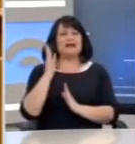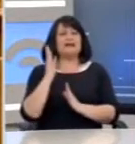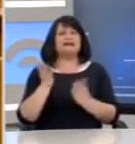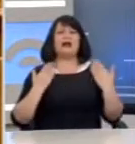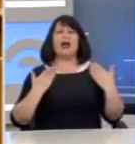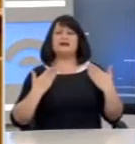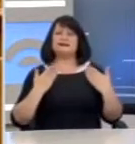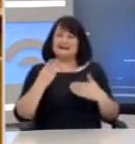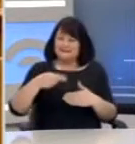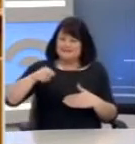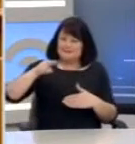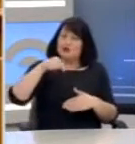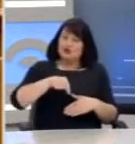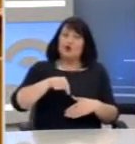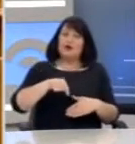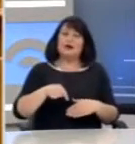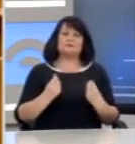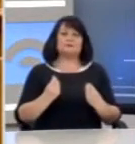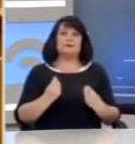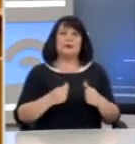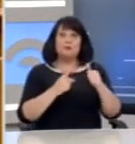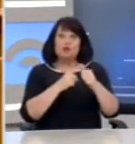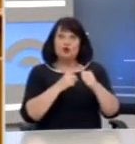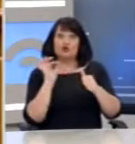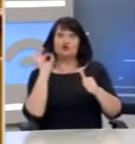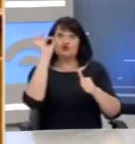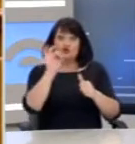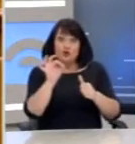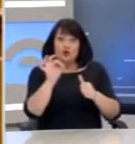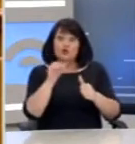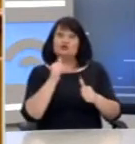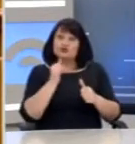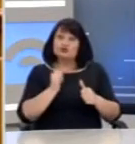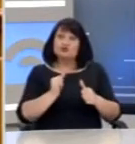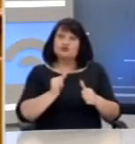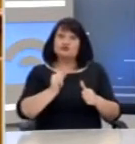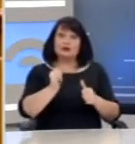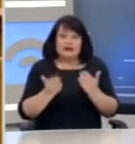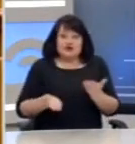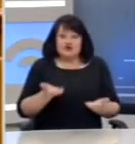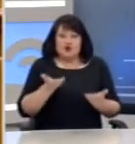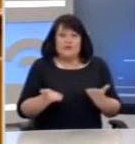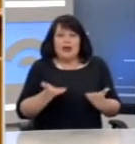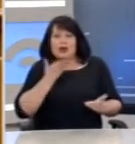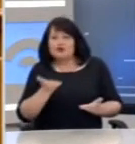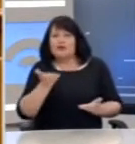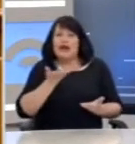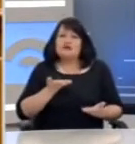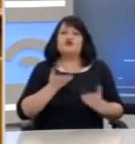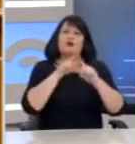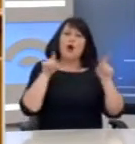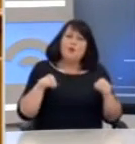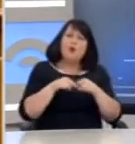του μεσοπρόθεσμου, να μην τεθεί σε κίνδυνο η ανάγκη διατήρησης της δημοσιονομικής ισορροπίας και η ενίσχυση